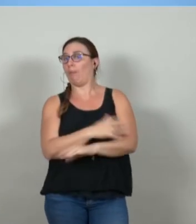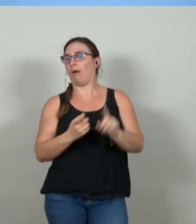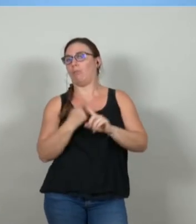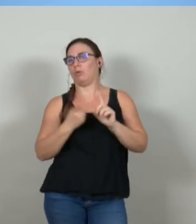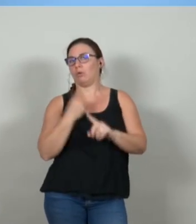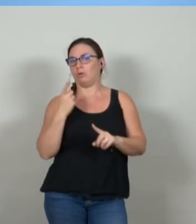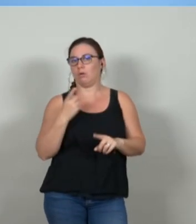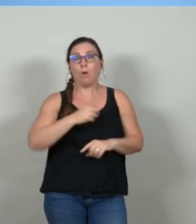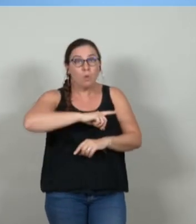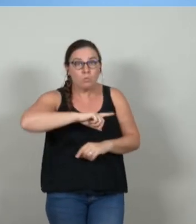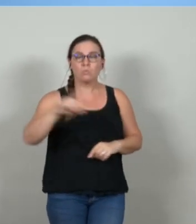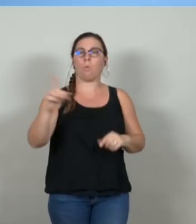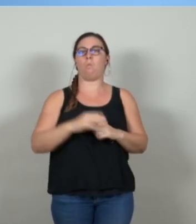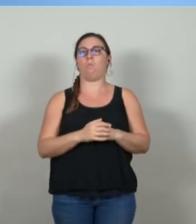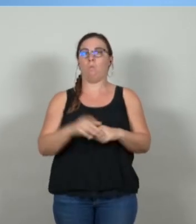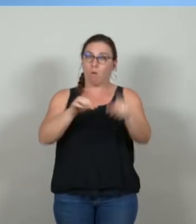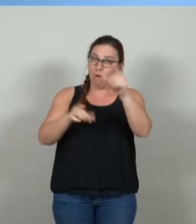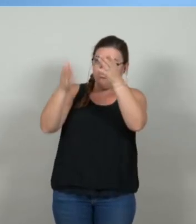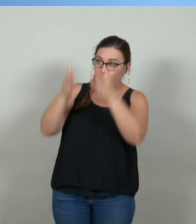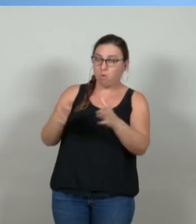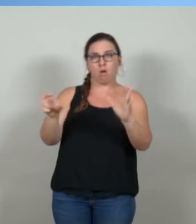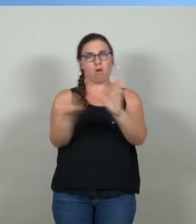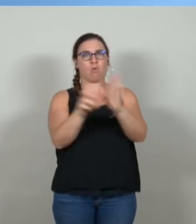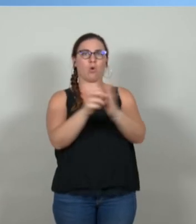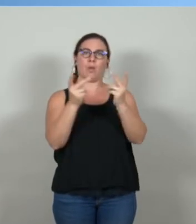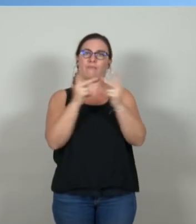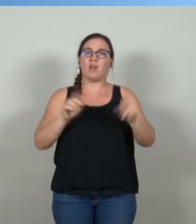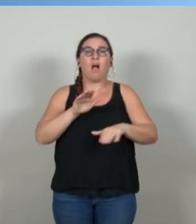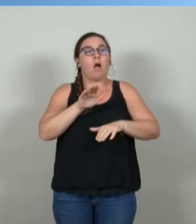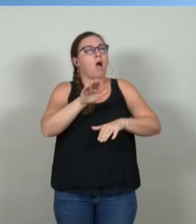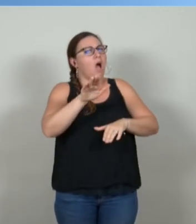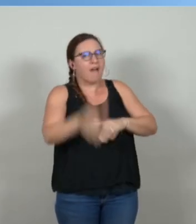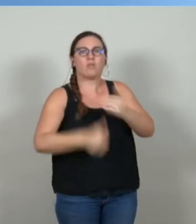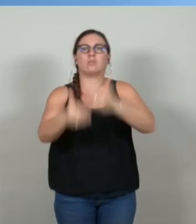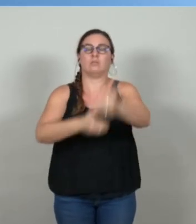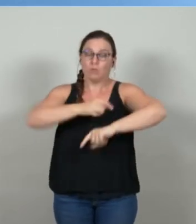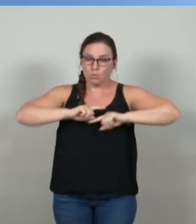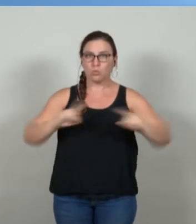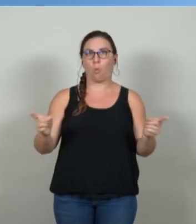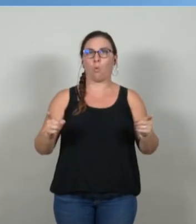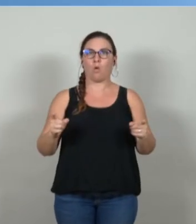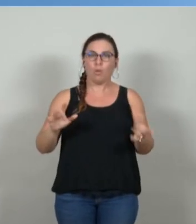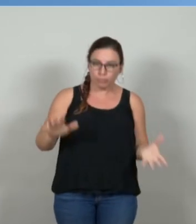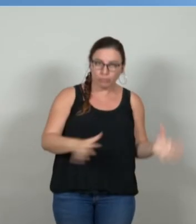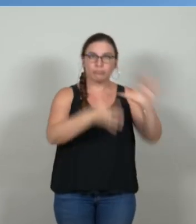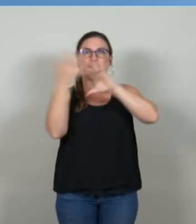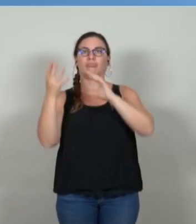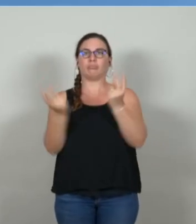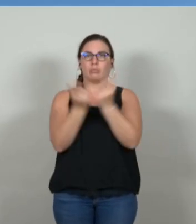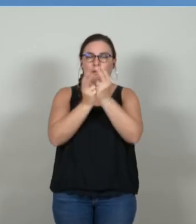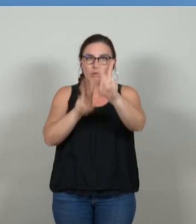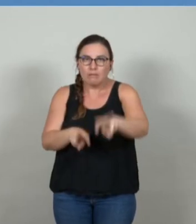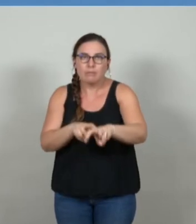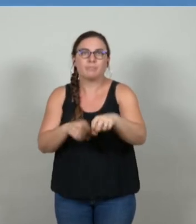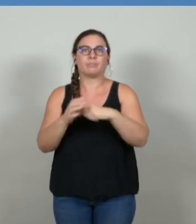avec vous Grenoble n'aura pas avancé fortement pour favoriser l'agriculture urbaine pour favoriser